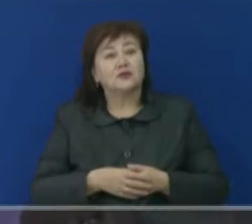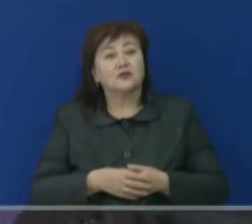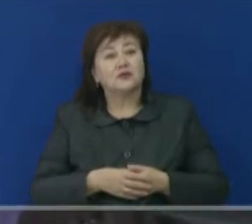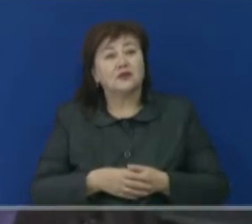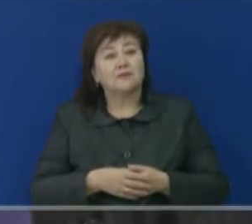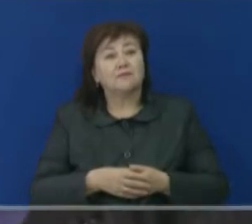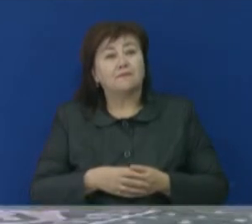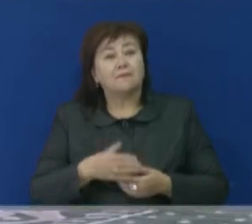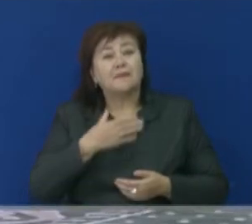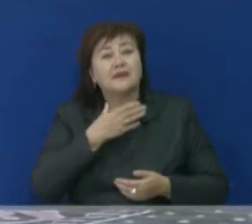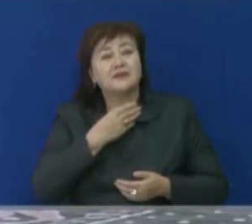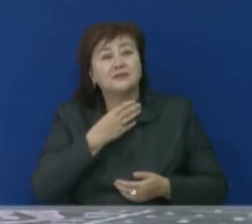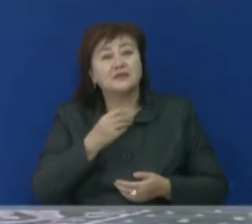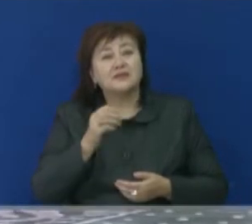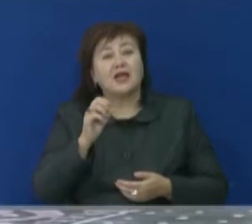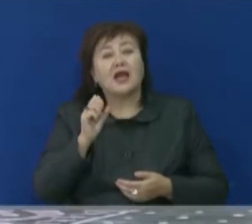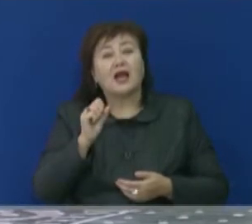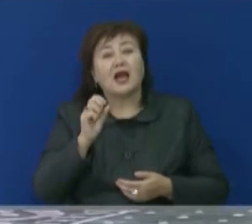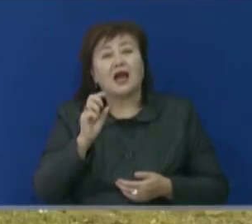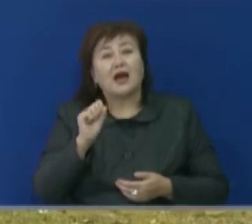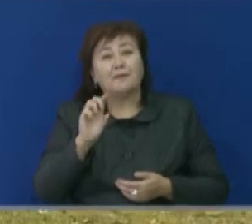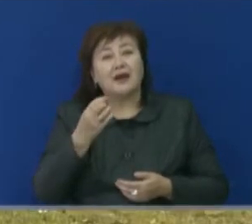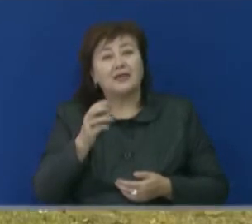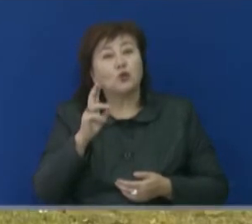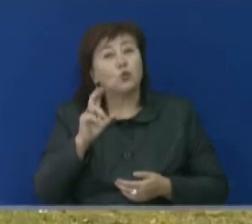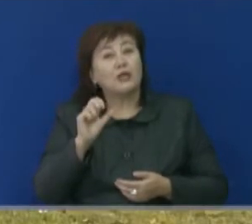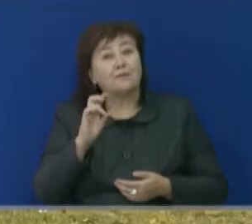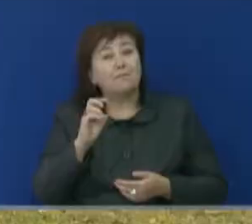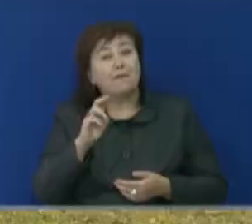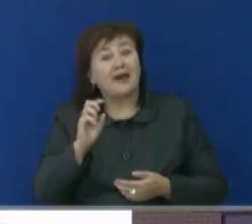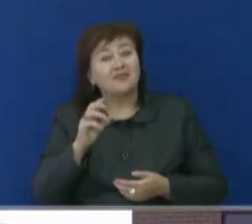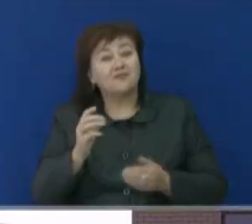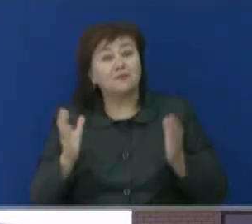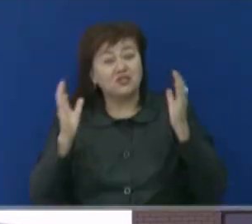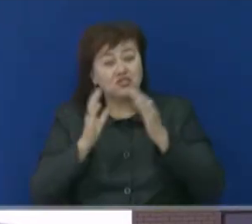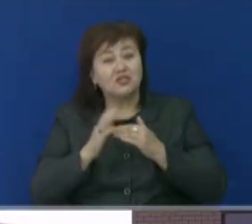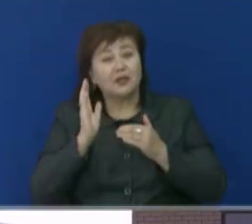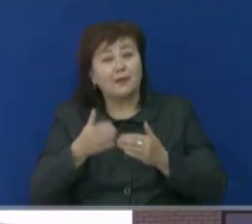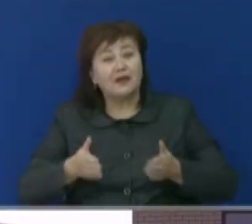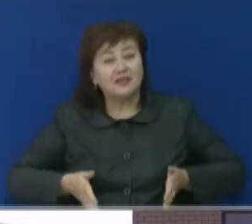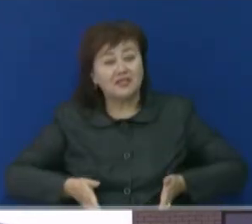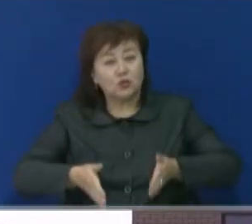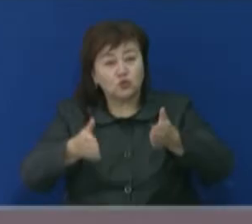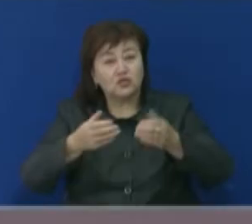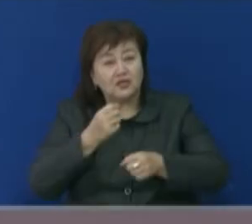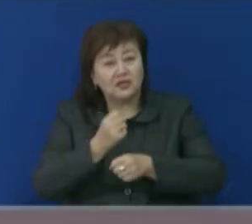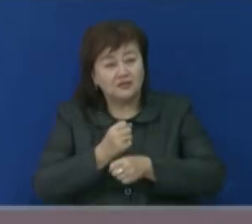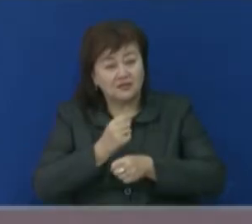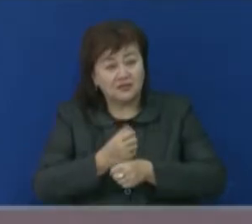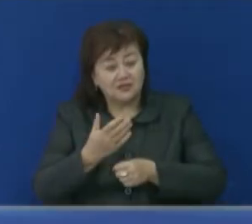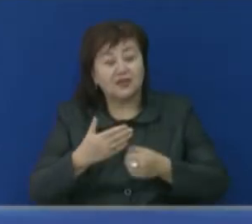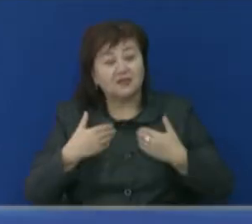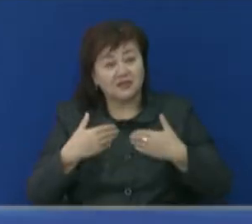мешітте семейлік жамағатпен бірге жұма намазын оқыды. Азамат Кәлімбеков, Айдос Айтқалиев, Семей